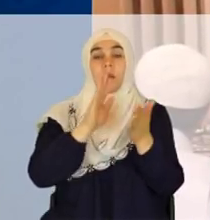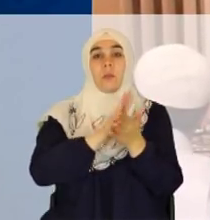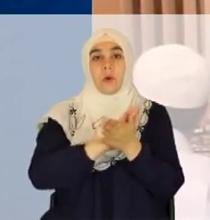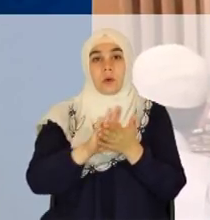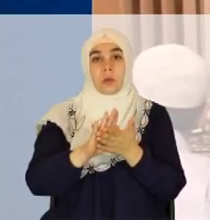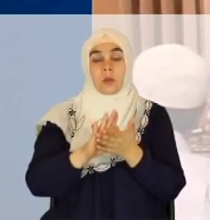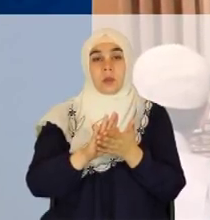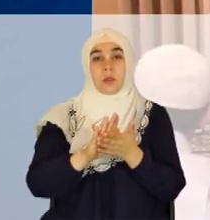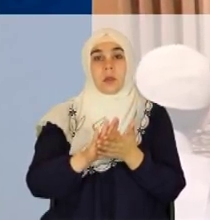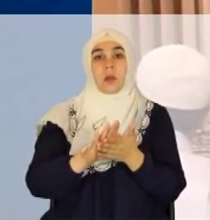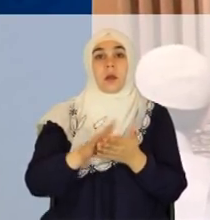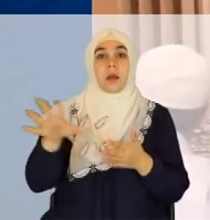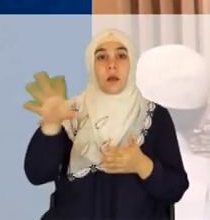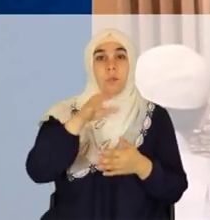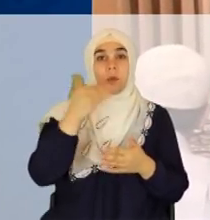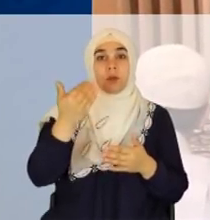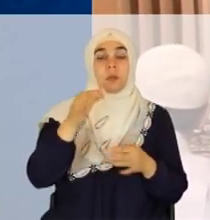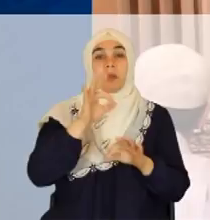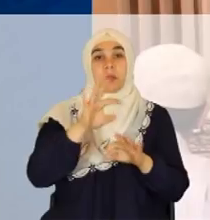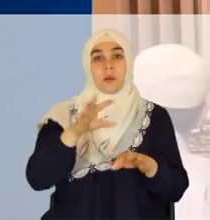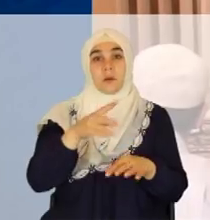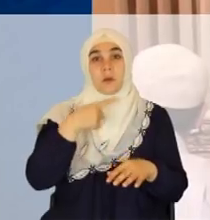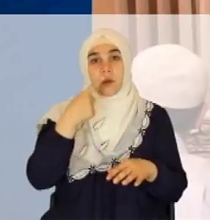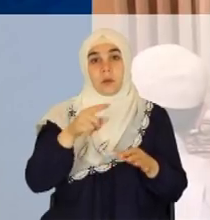ve pakizelerini Allah-u Teala mahvedetti.